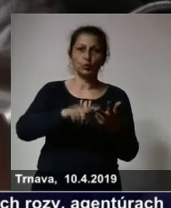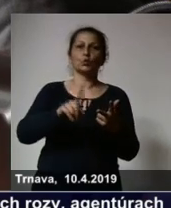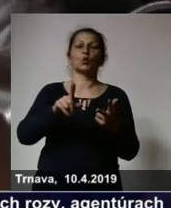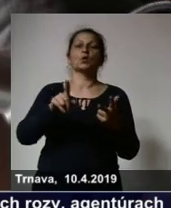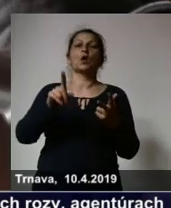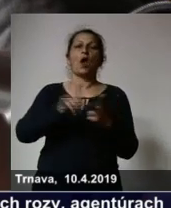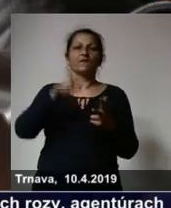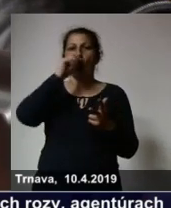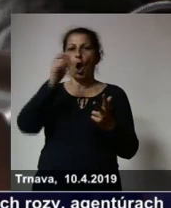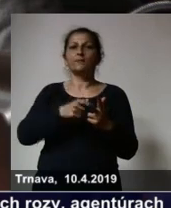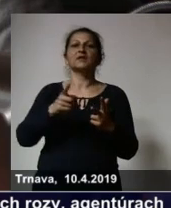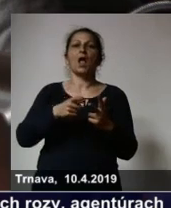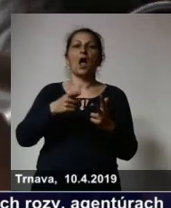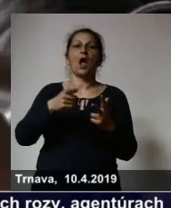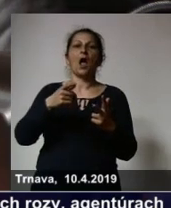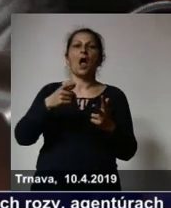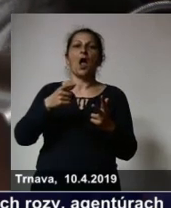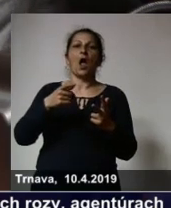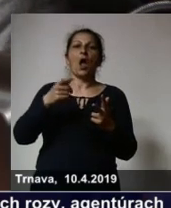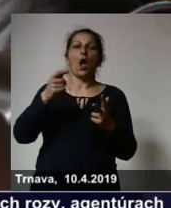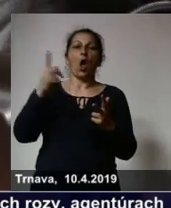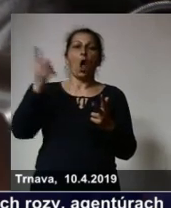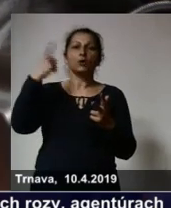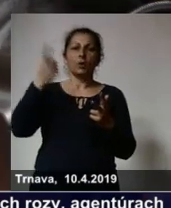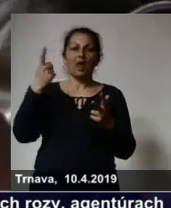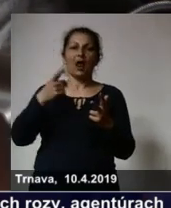aj komisia hospodárenia a nakladania s majetkom. A